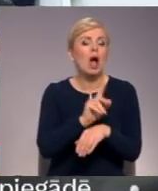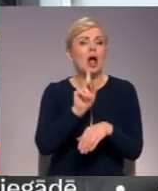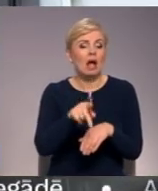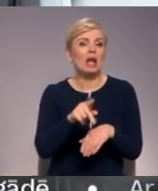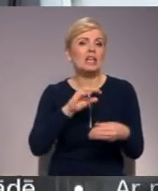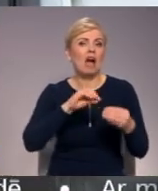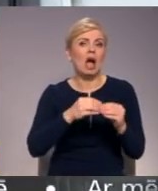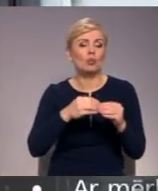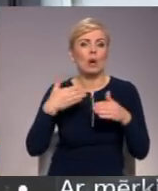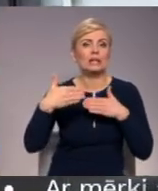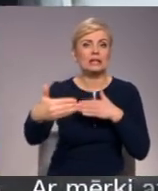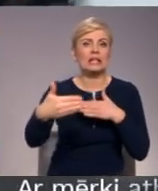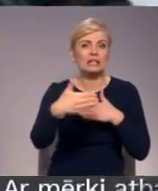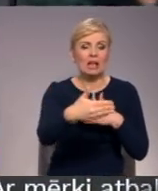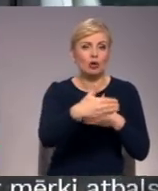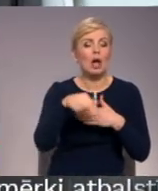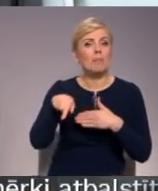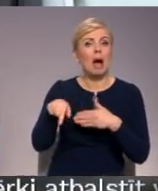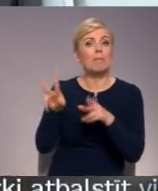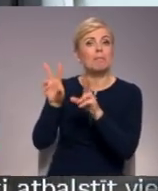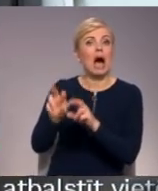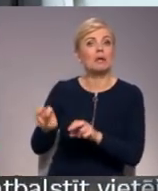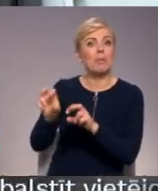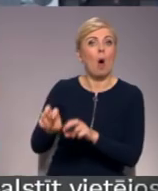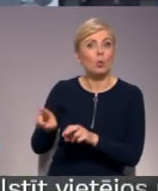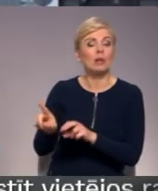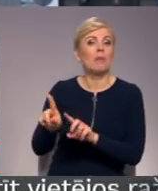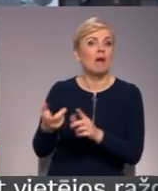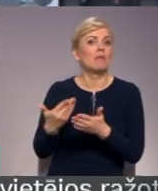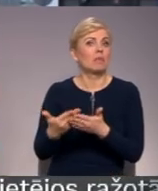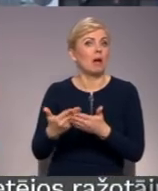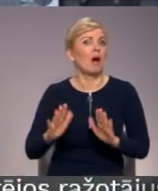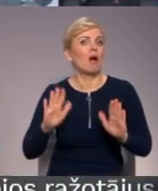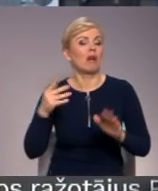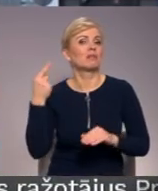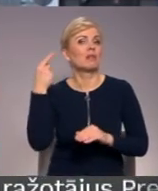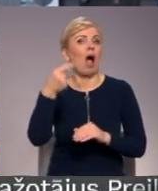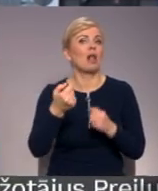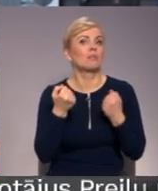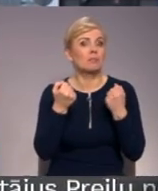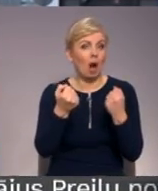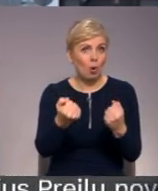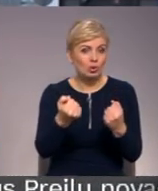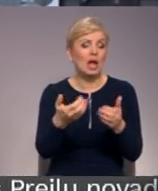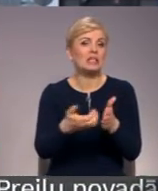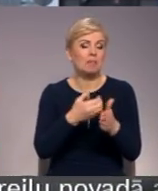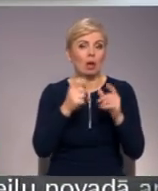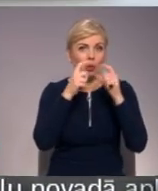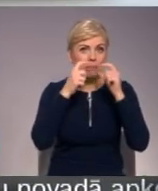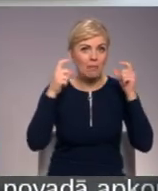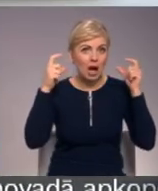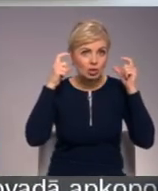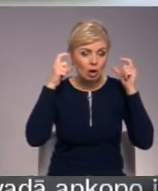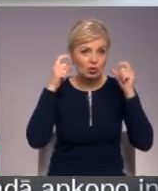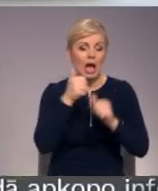starp pārbaudāmo. Gadās, kad arī tālbraucēji izmanto maskas, ir tīpaši, es